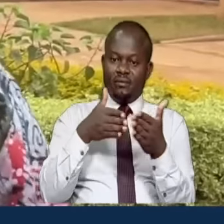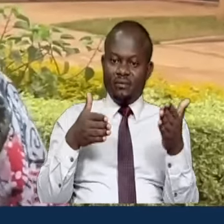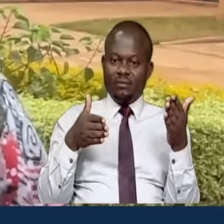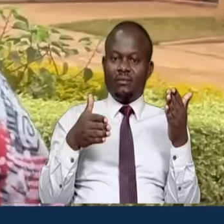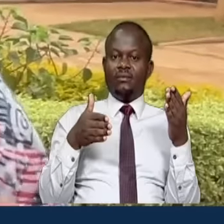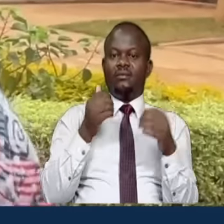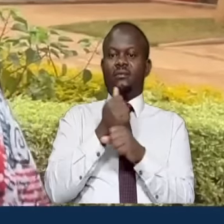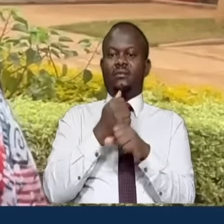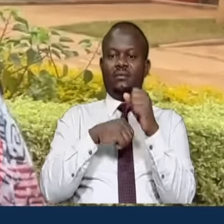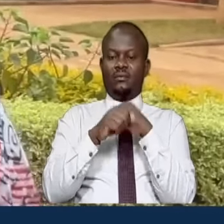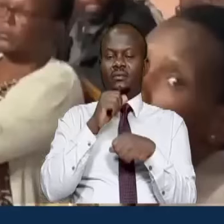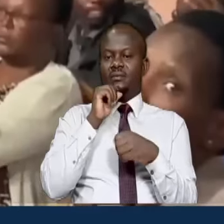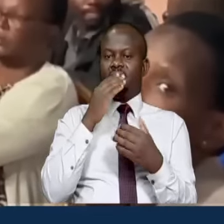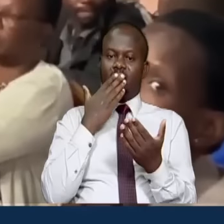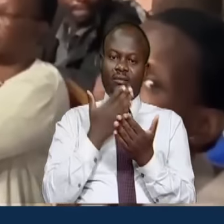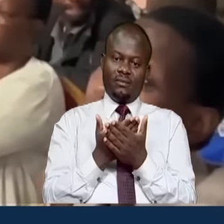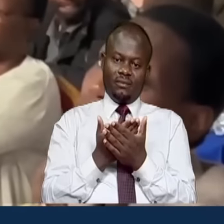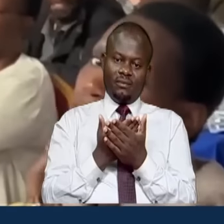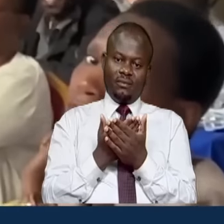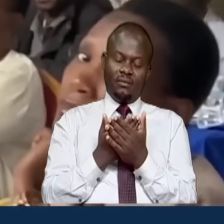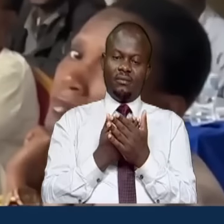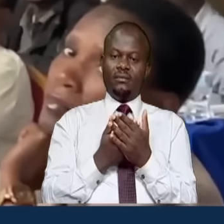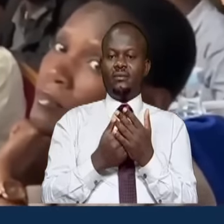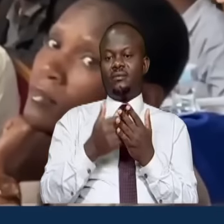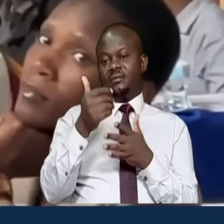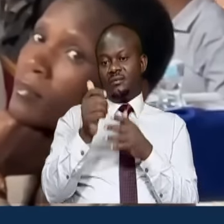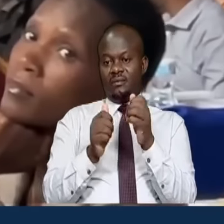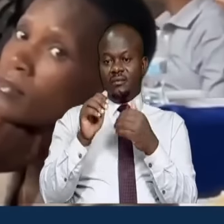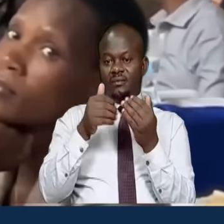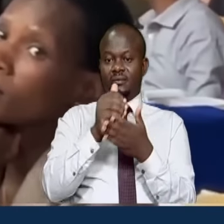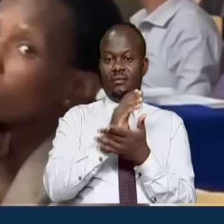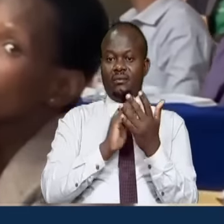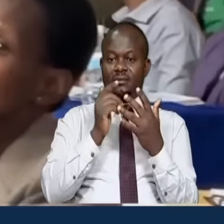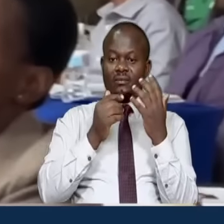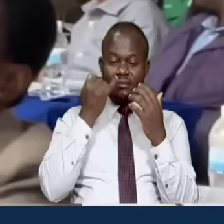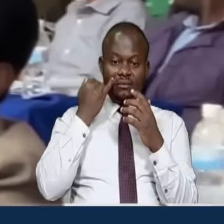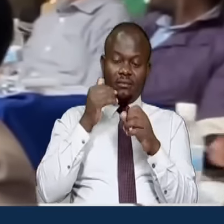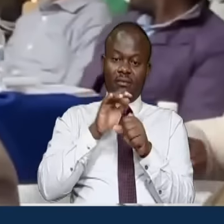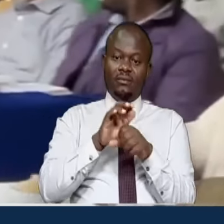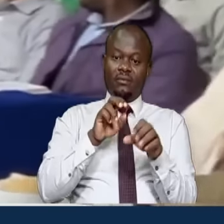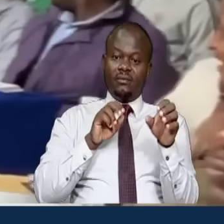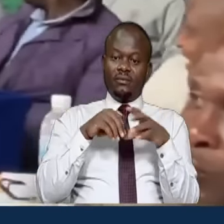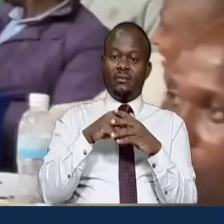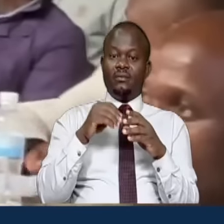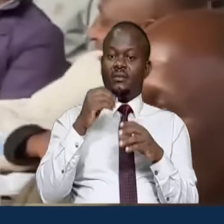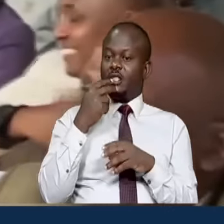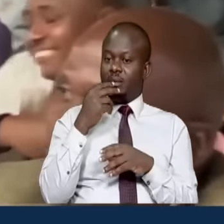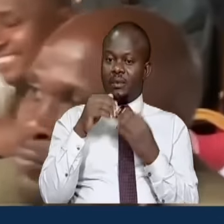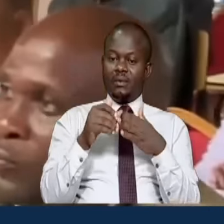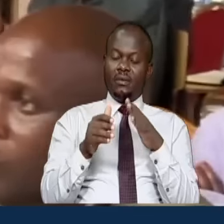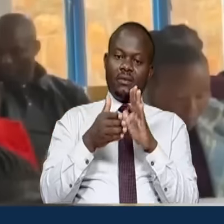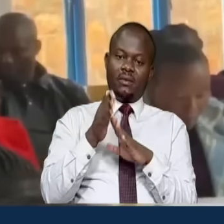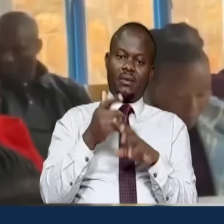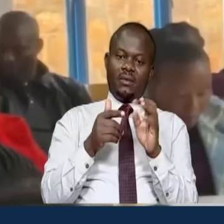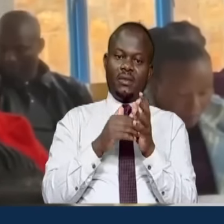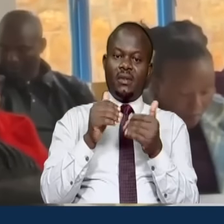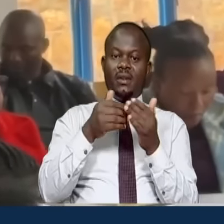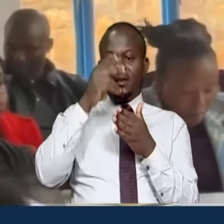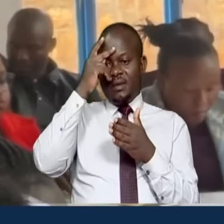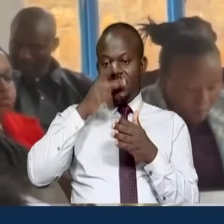iki gikorwa kitari cyiza. Amata ya shisha kibondo ni kimwe mu bintu bikomeye cyane bivana umwana mu mutuku uvuba. Nyamara